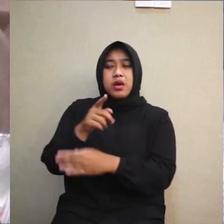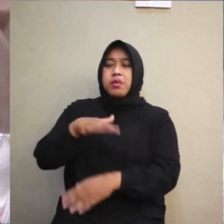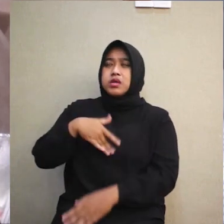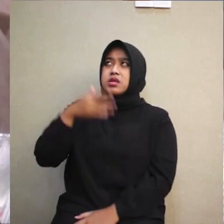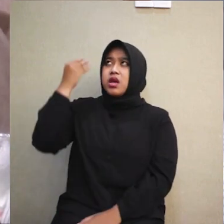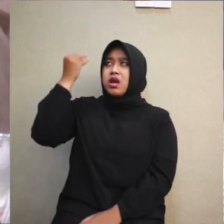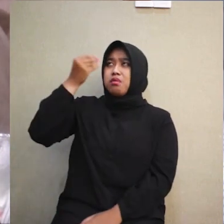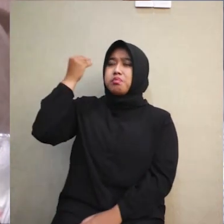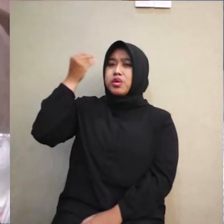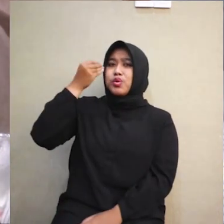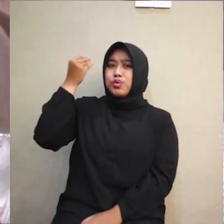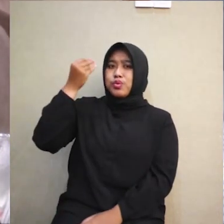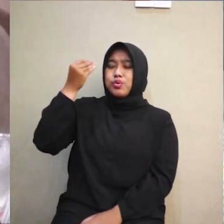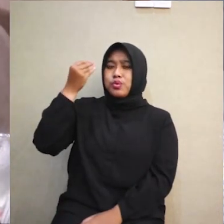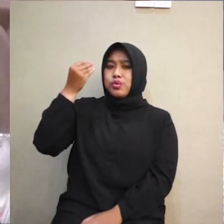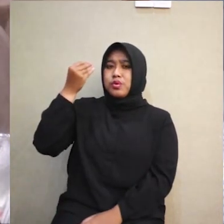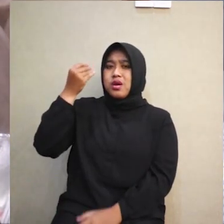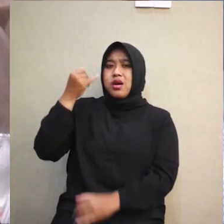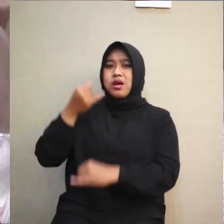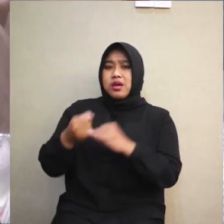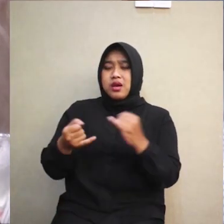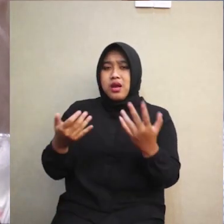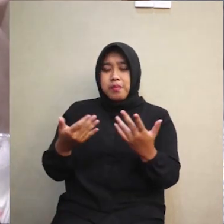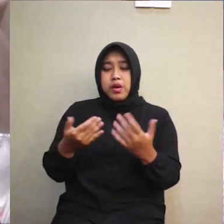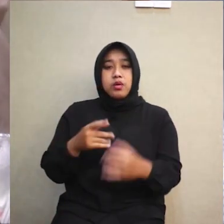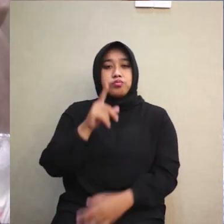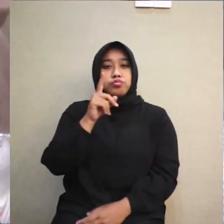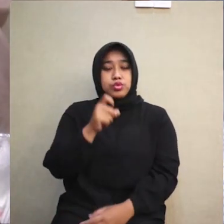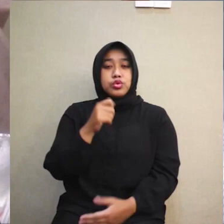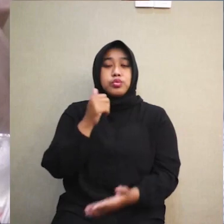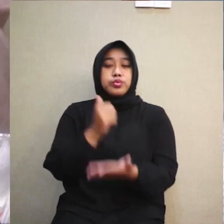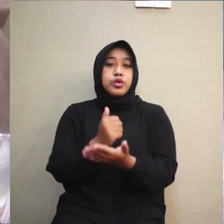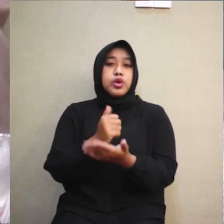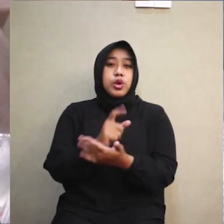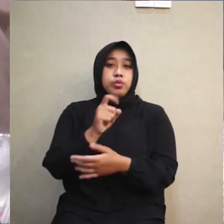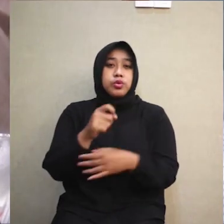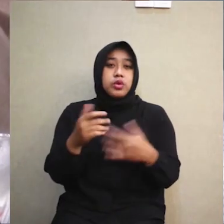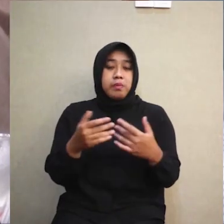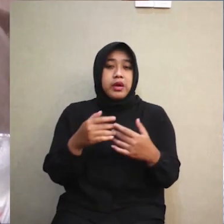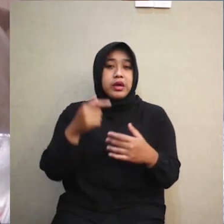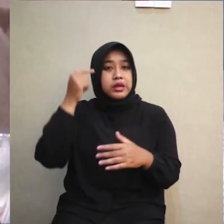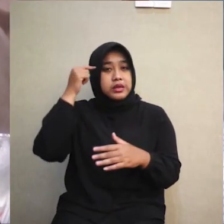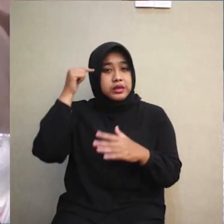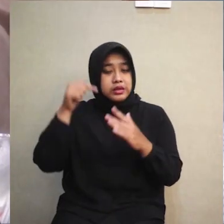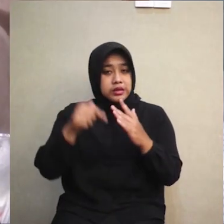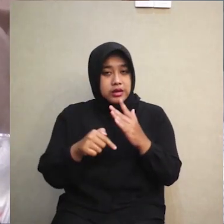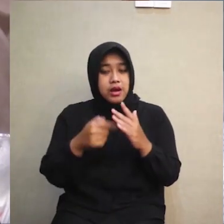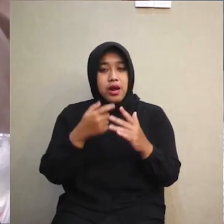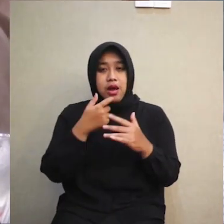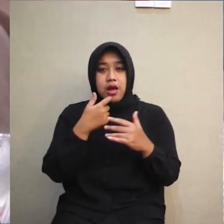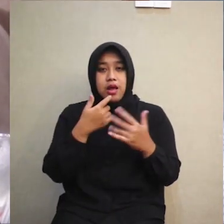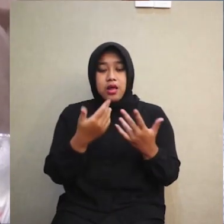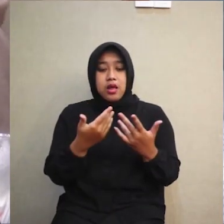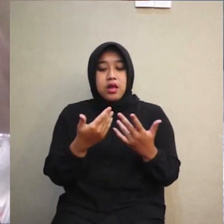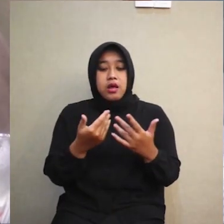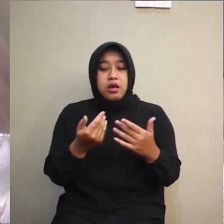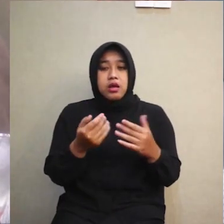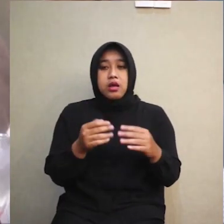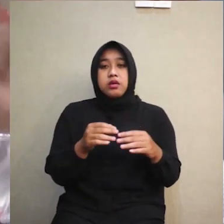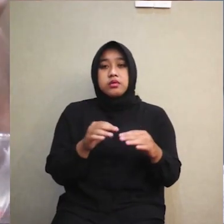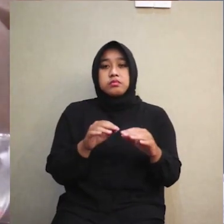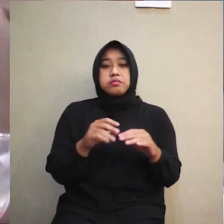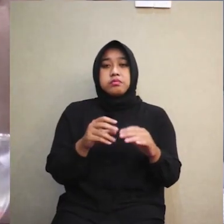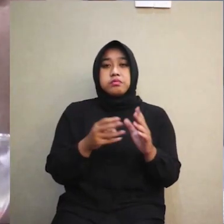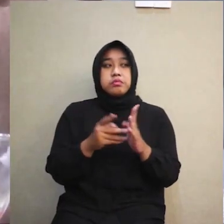bingung gitu nah itu yang kemudian seperti tadi butuh memang tadi critical engagement atau mitra-mitra